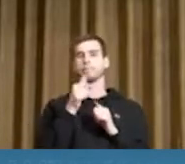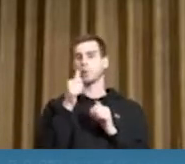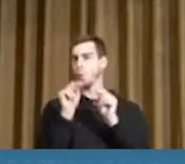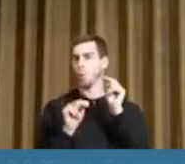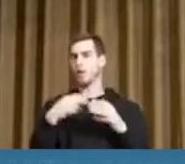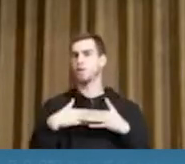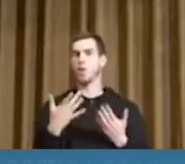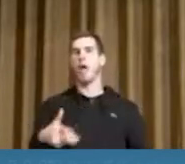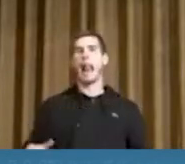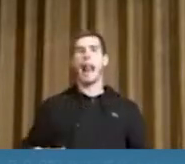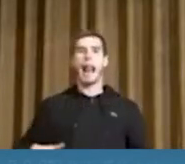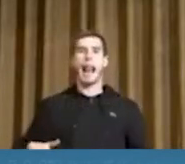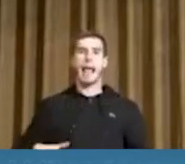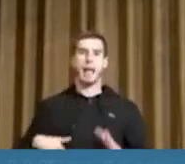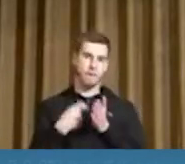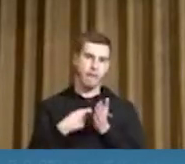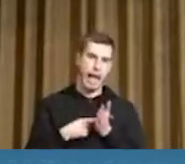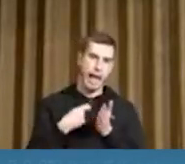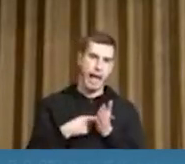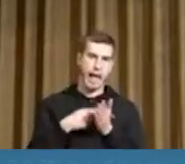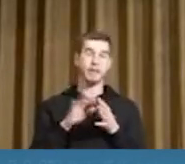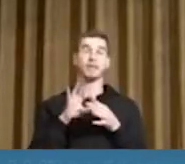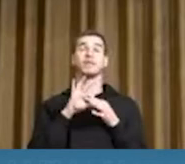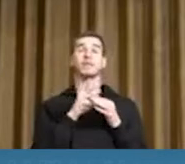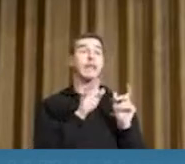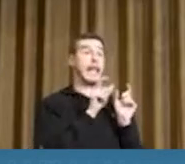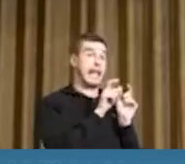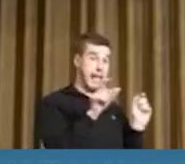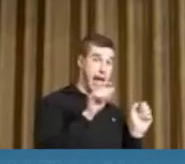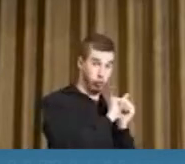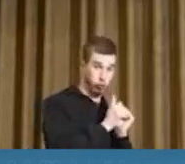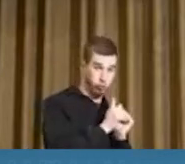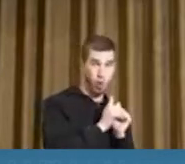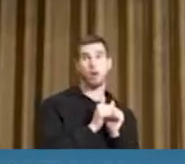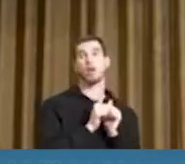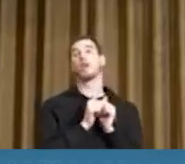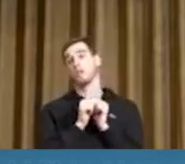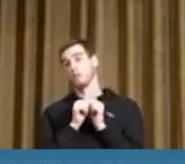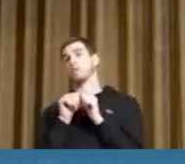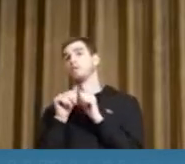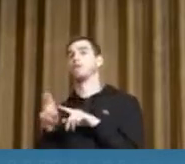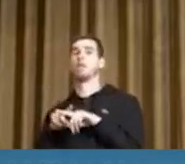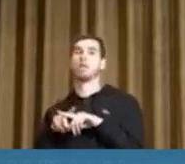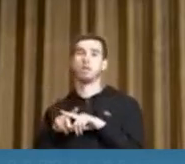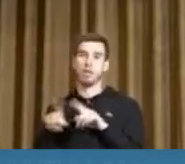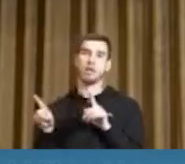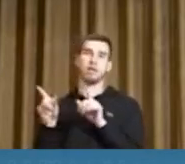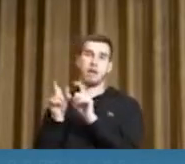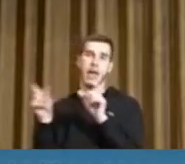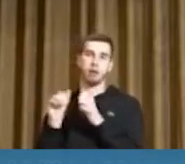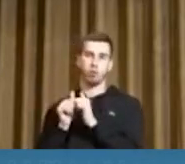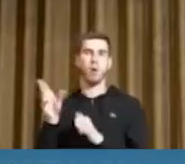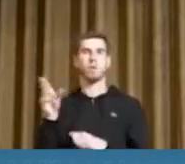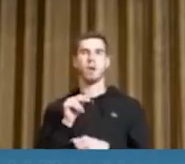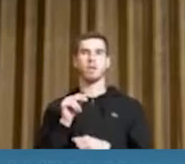den Leberwerten, also hier im Vergleich eben zu den Kadersportlern. Und eben so eine Leberbeteiligung beim Virusinfekt ist auch